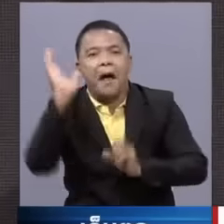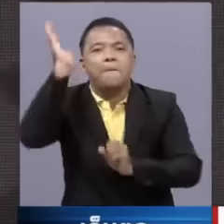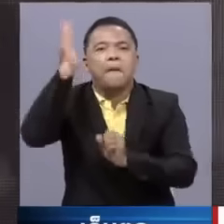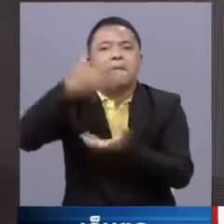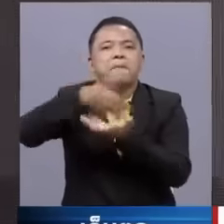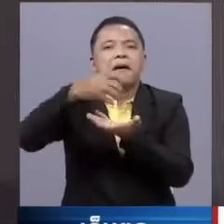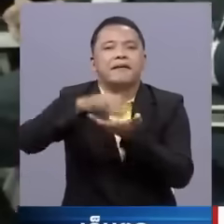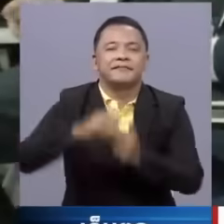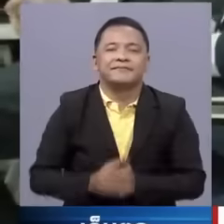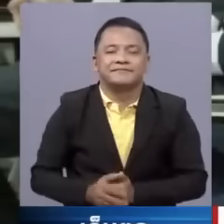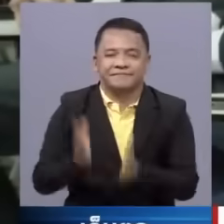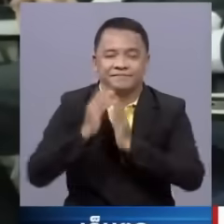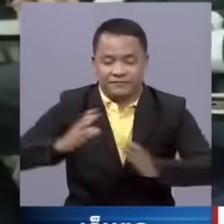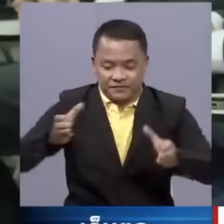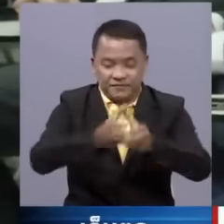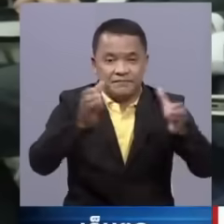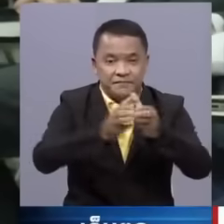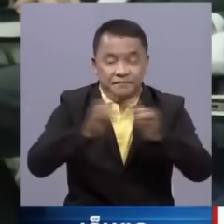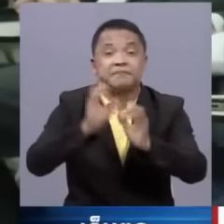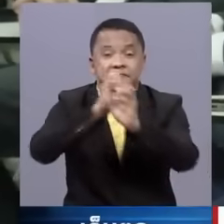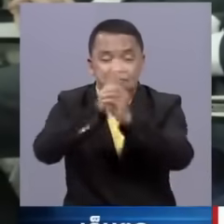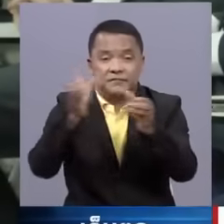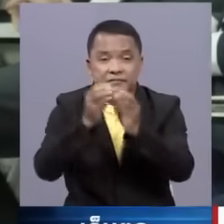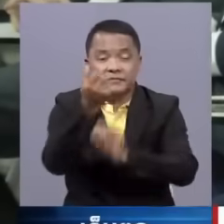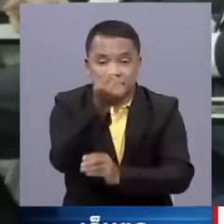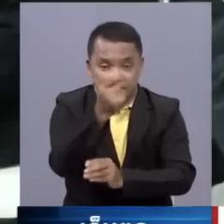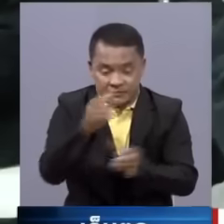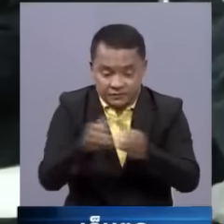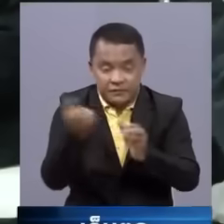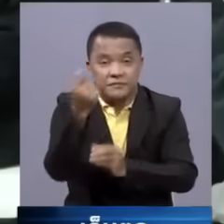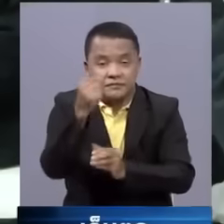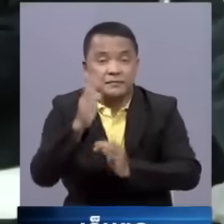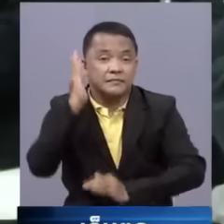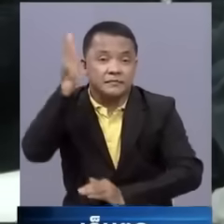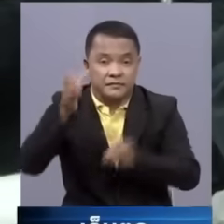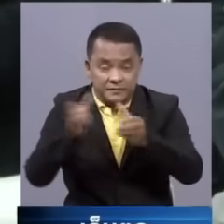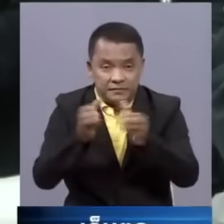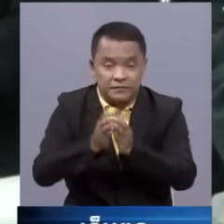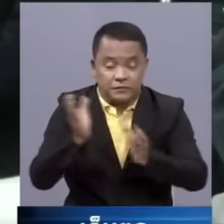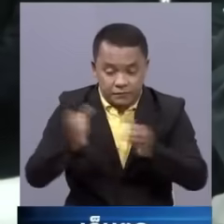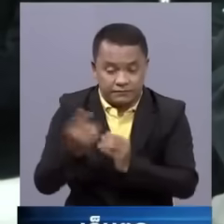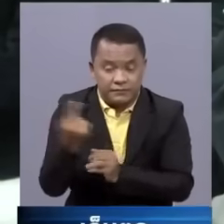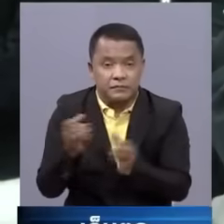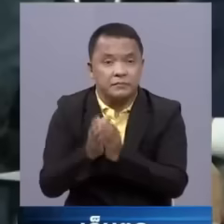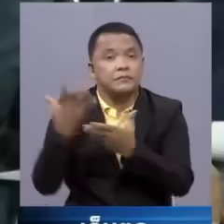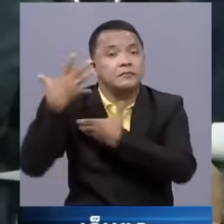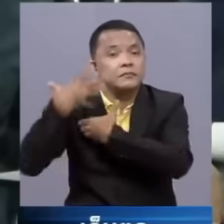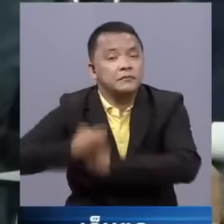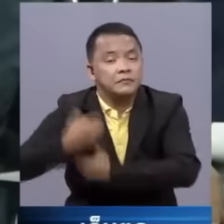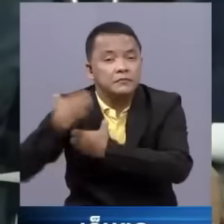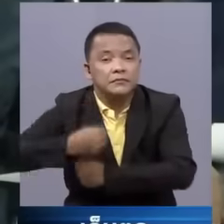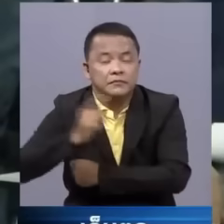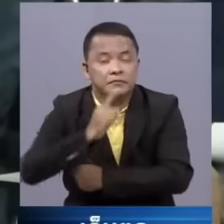ทีนี้พอพูดถึงพรรคการเมืองต่างๆอ่ะภาพชัดก็คือ 11พรรคใช่ไหมครับแนวโน้มว่าจะไปทางนั้นอีกพักนึงหลักประชาธิปัตย์ว่ายังไง